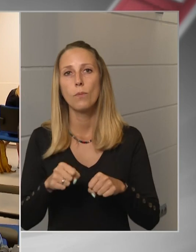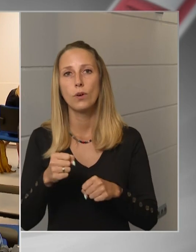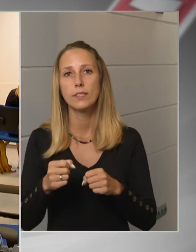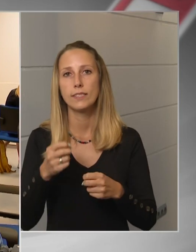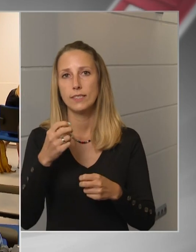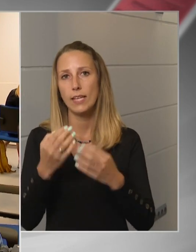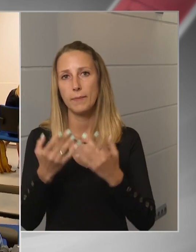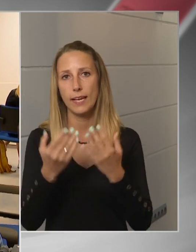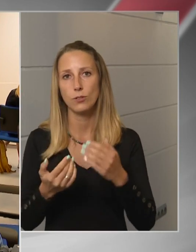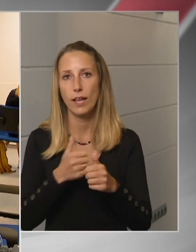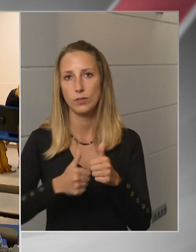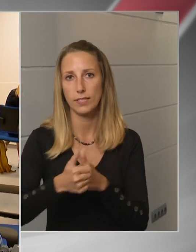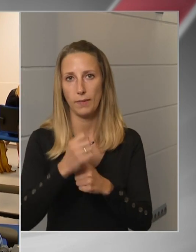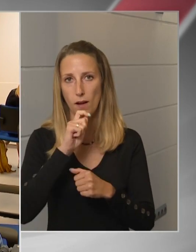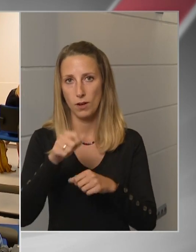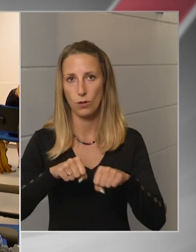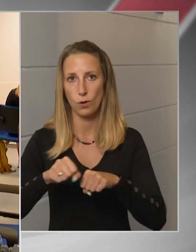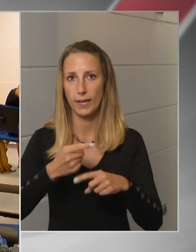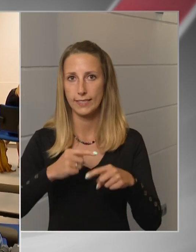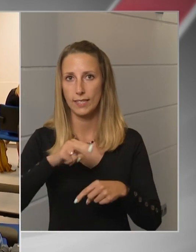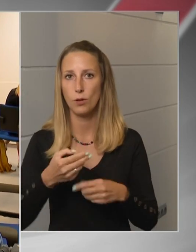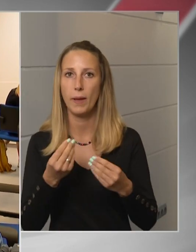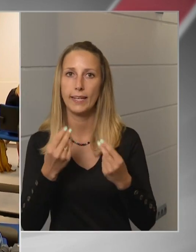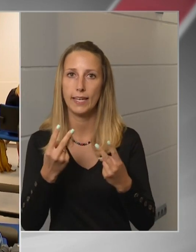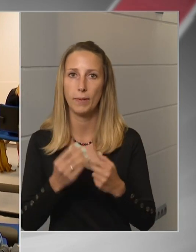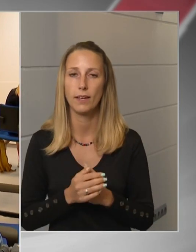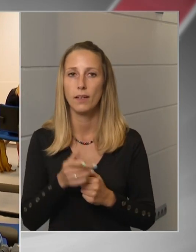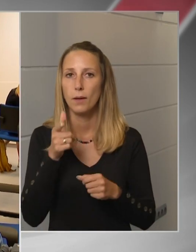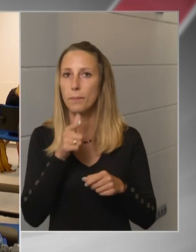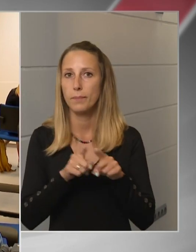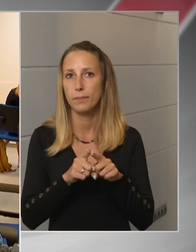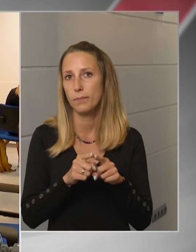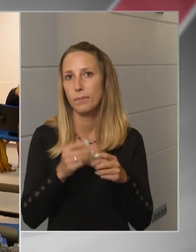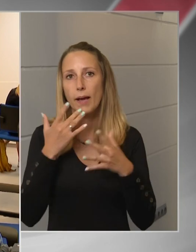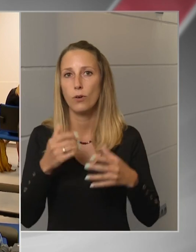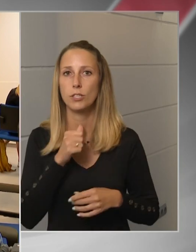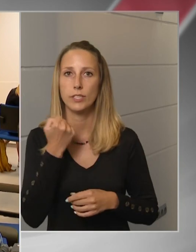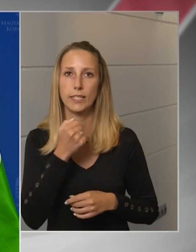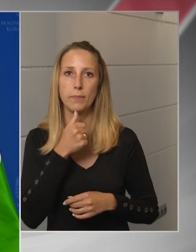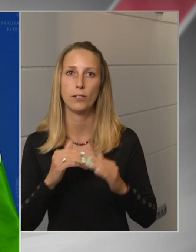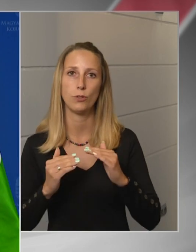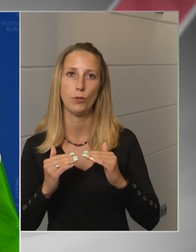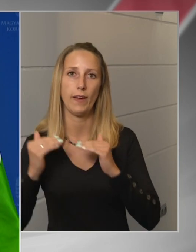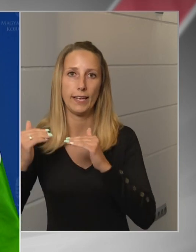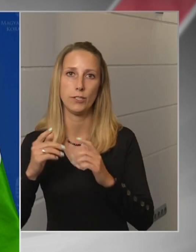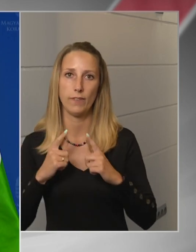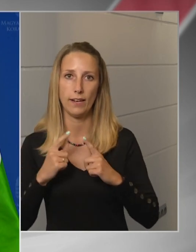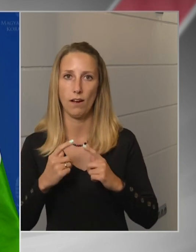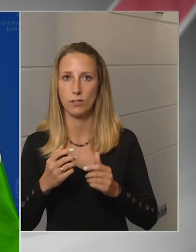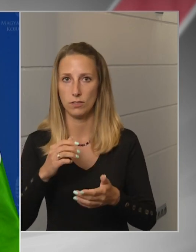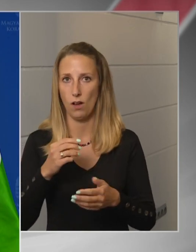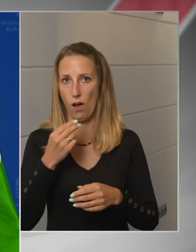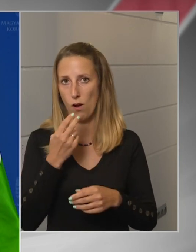előzték meg azt a magyar kormány részéről, hogy mennyire érje ez meg. Miekkor a GDP növekedést várnak az ide települő akkumulátorgyáraktól, és mekkora éves